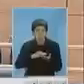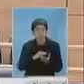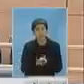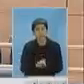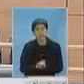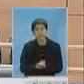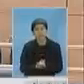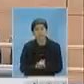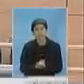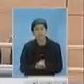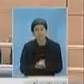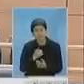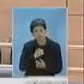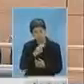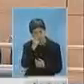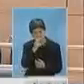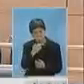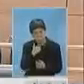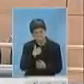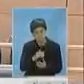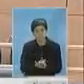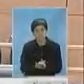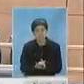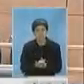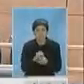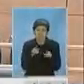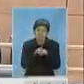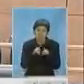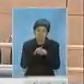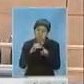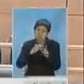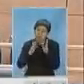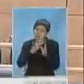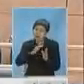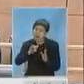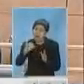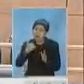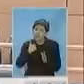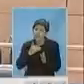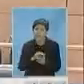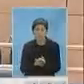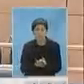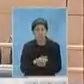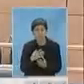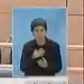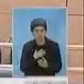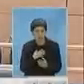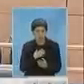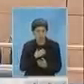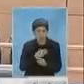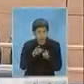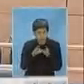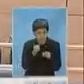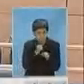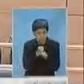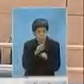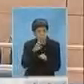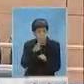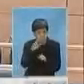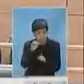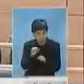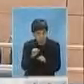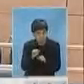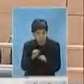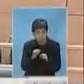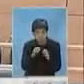อย่างผมพบเห็นว่าเหมือนมีบางคนพยายามทำให้กระบวนการในรัฐสภาเนี่ย